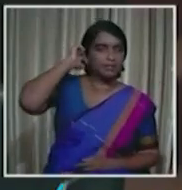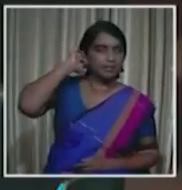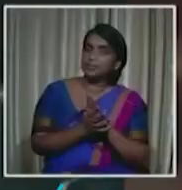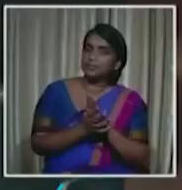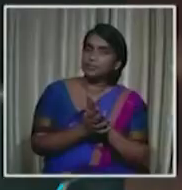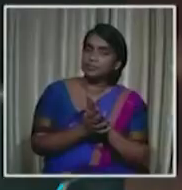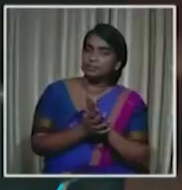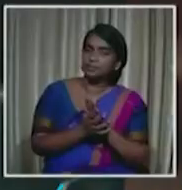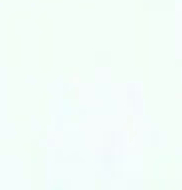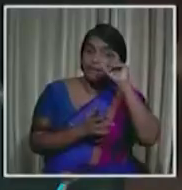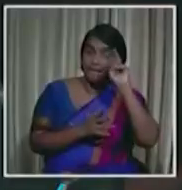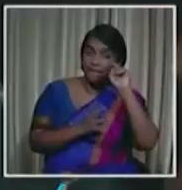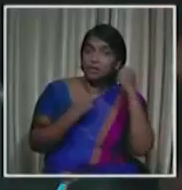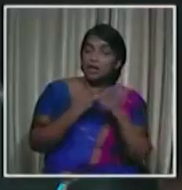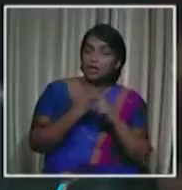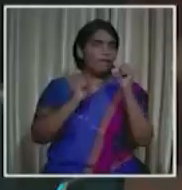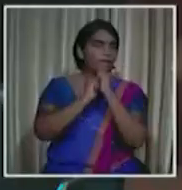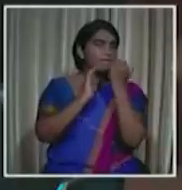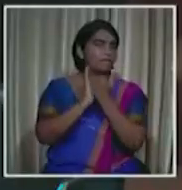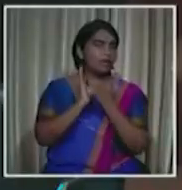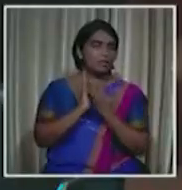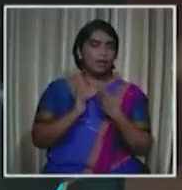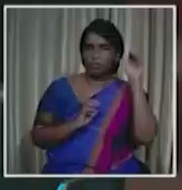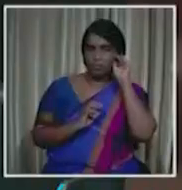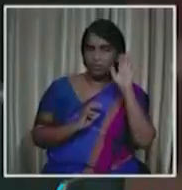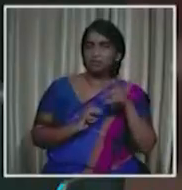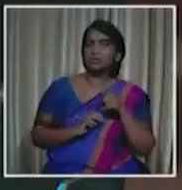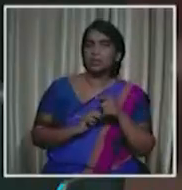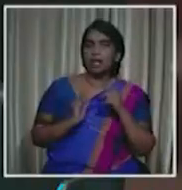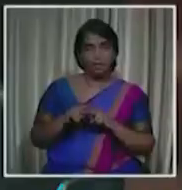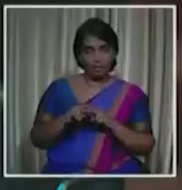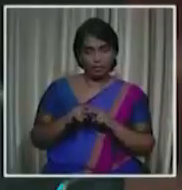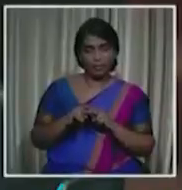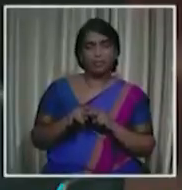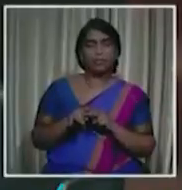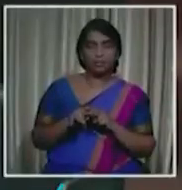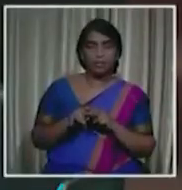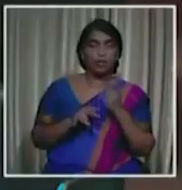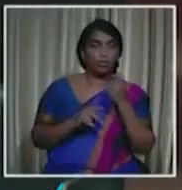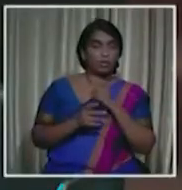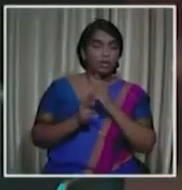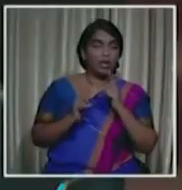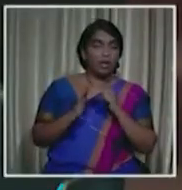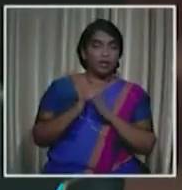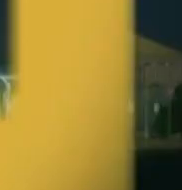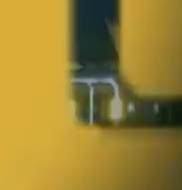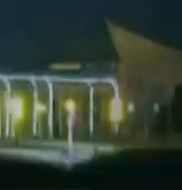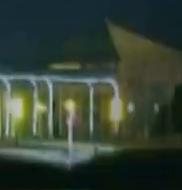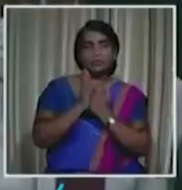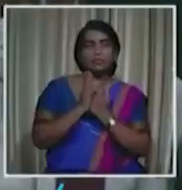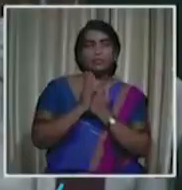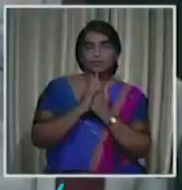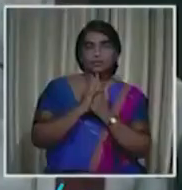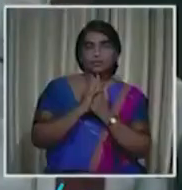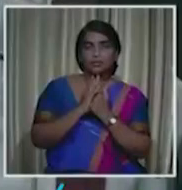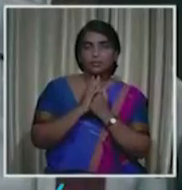ඒක බෑ. විශ්ව හැදුවේ පාර්ලිමේන්තුවෙන් පිට. අලුත් මාරජ්‍ය තමයි IMF එකත් එක්ක මුල් අරමුදුලත් එක්ක පළවෙනි රටේ අසාර්ථකයි.